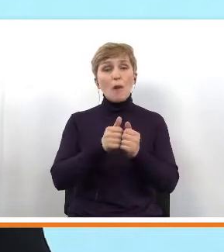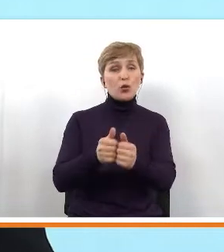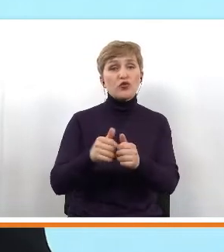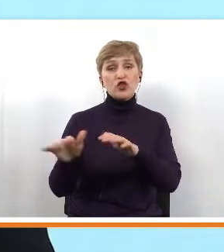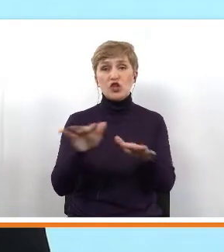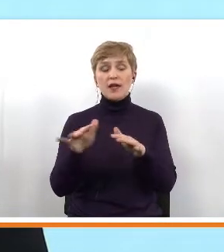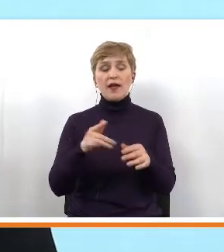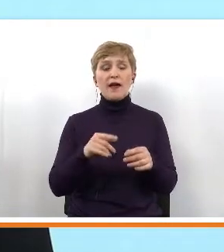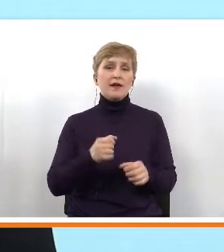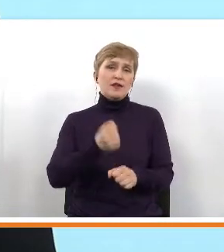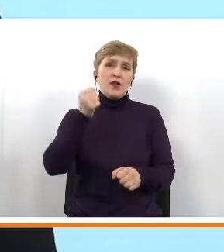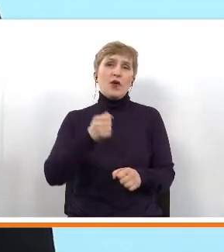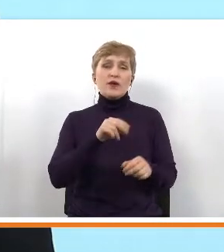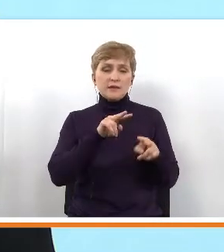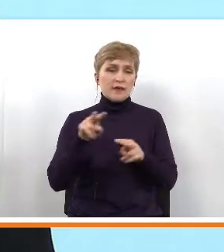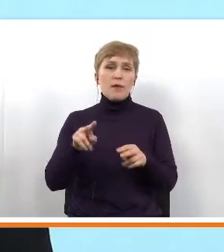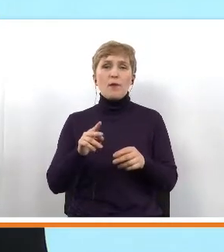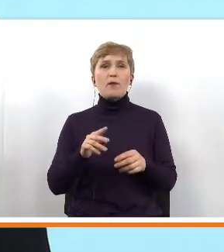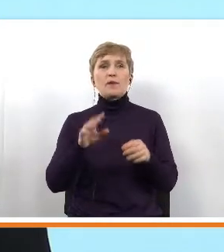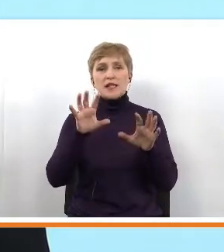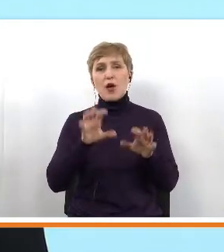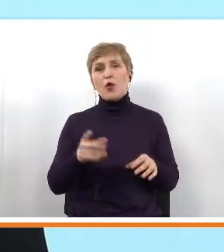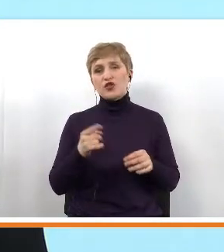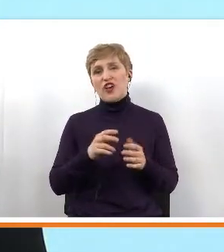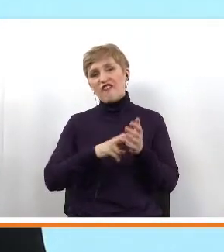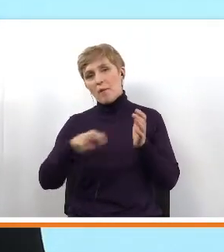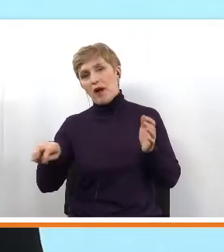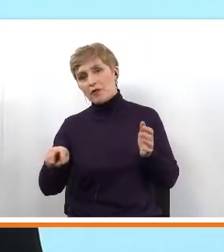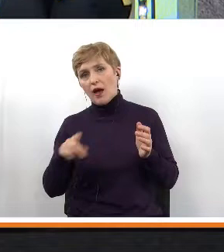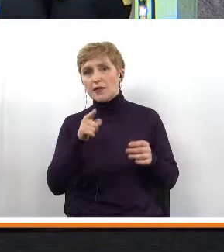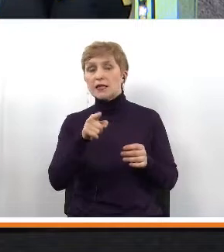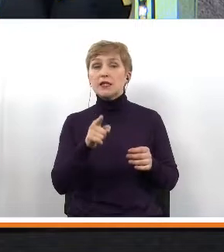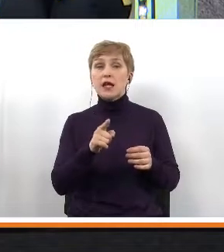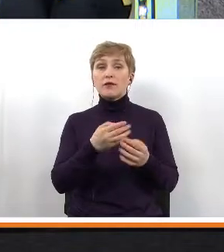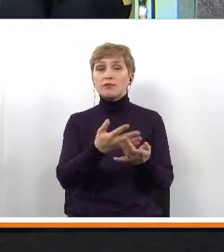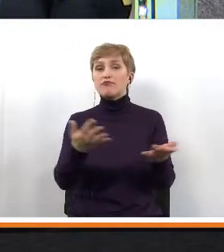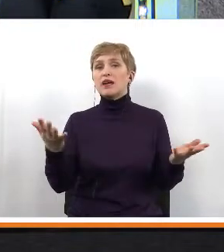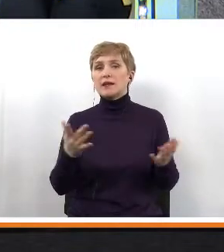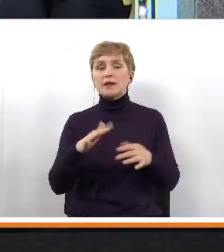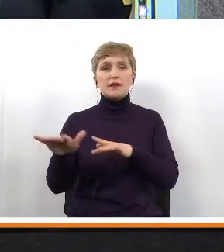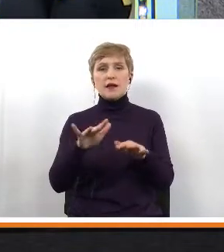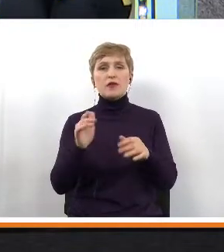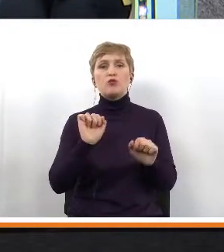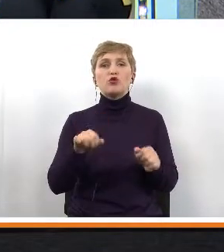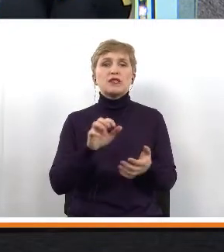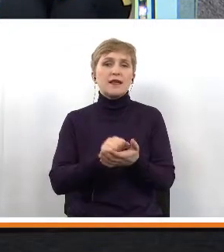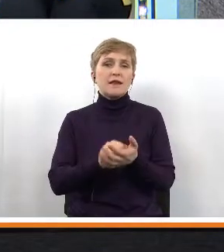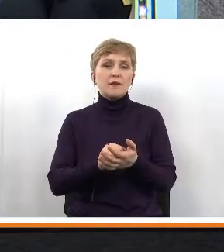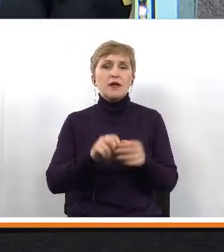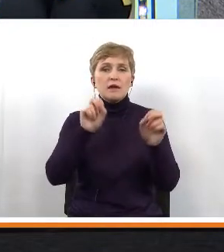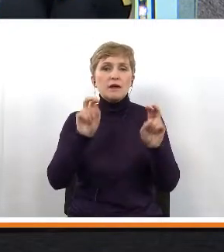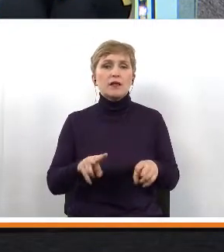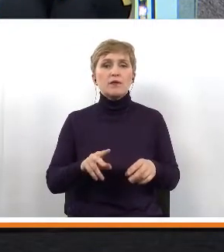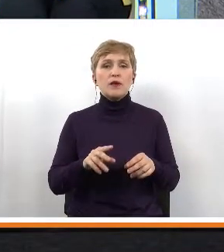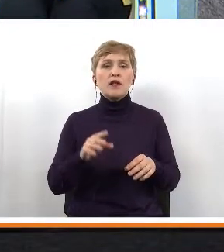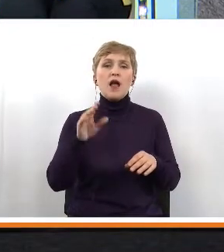вот если строго следовать букве закона, сейчас выпадает из того спектра деятельности, которым может заниматься специализированный фонд